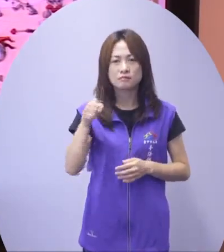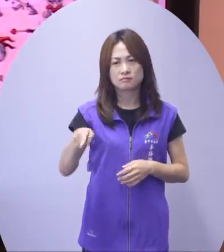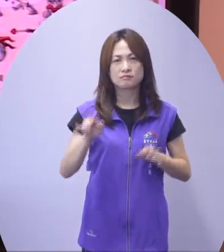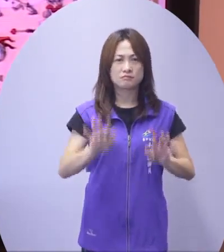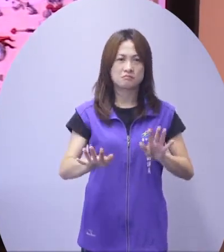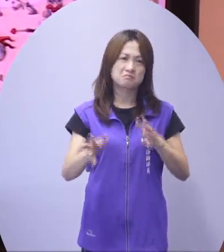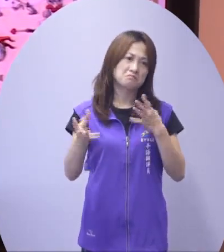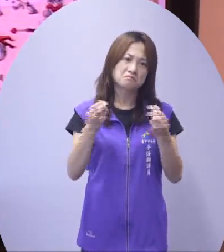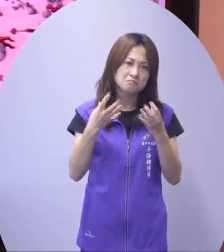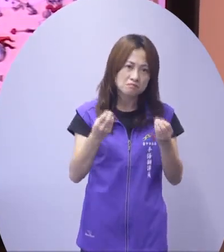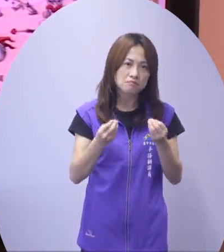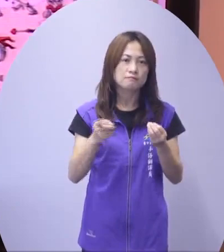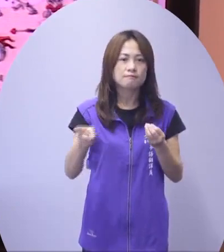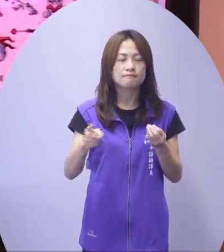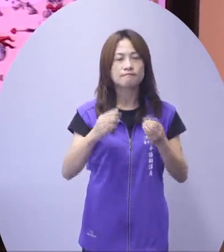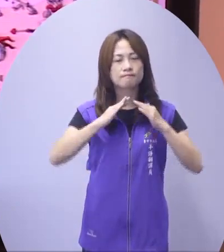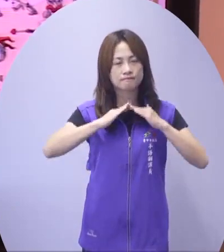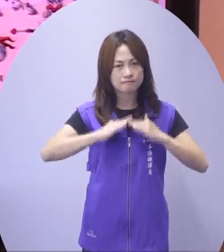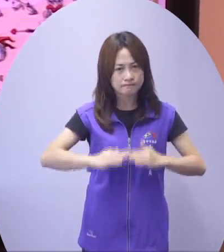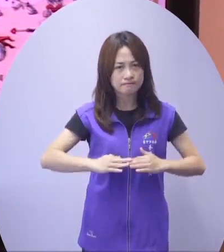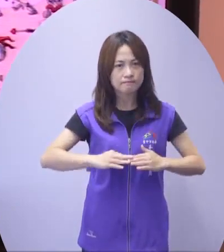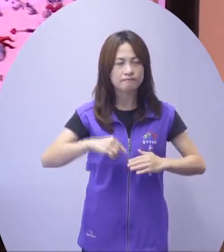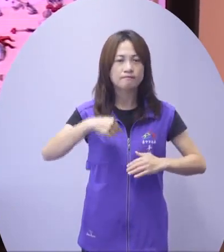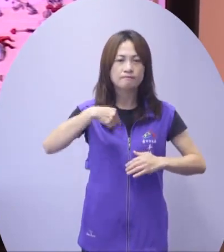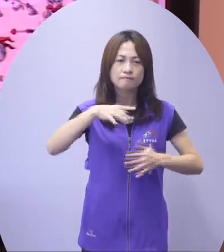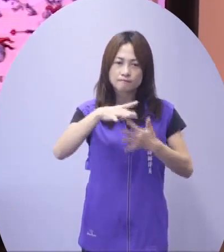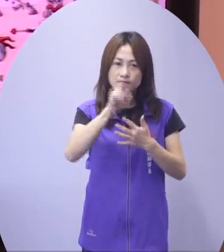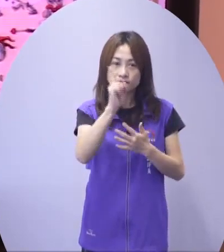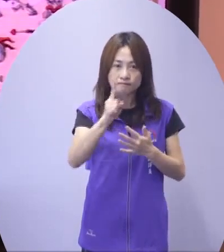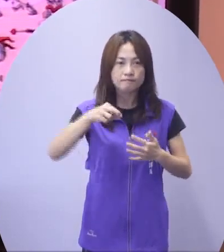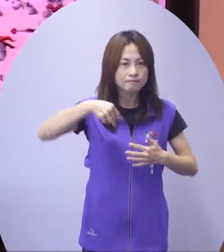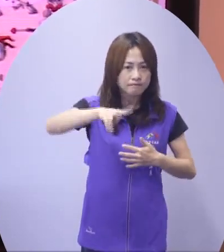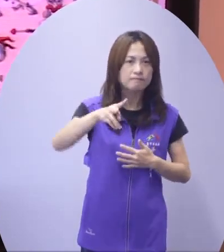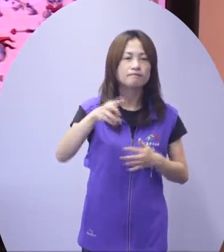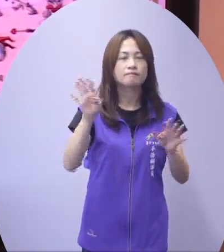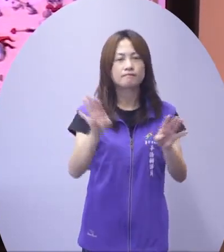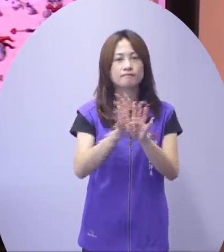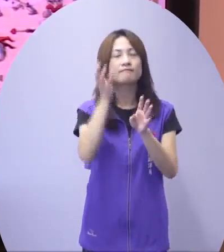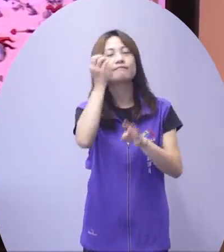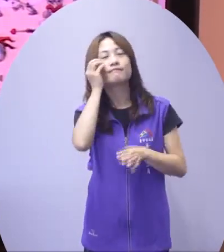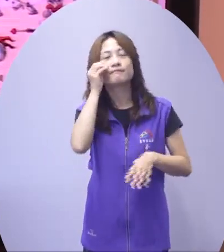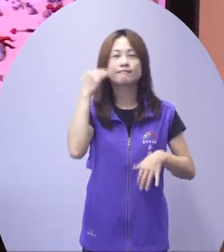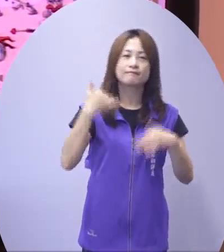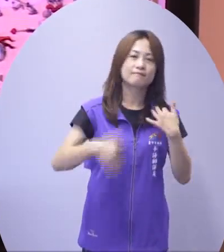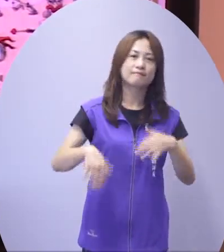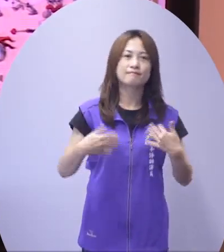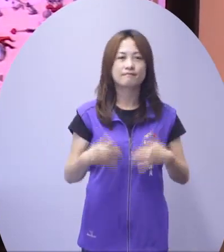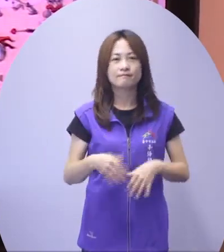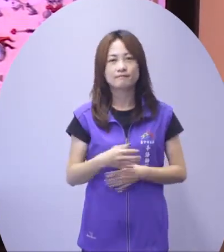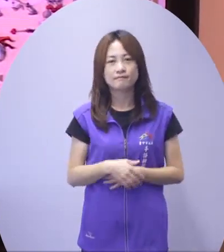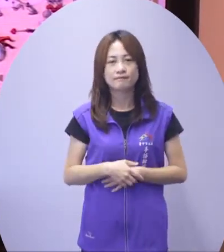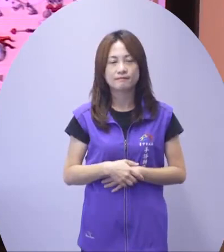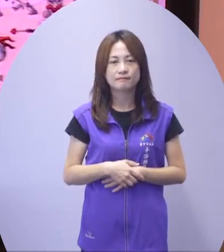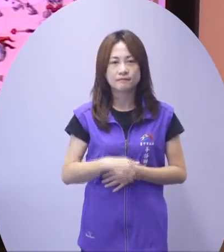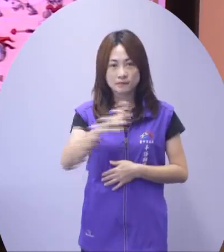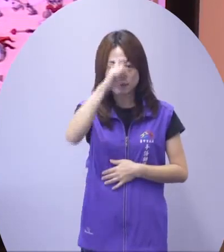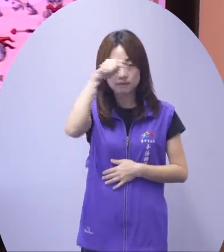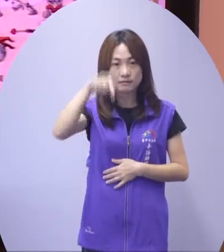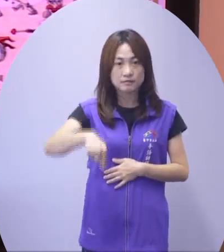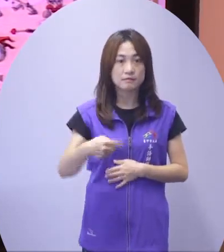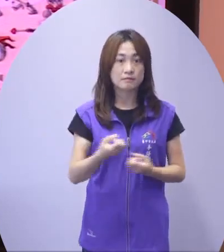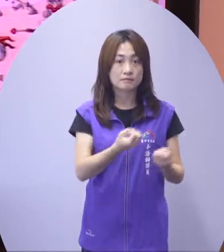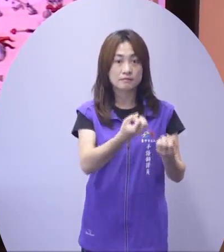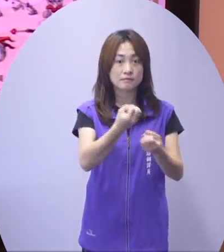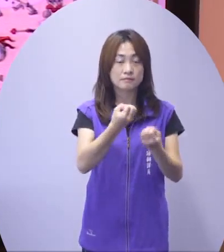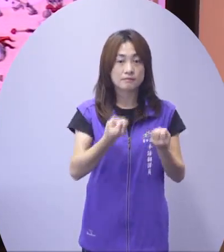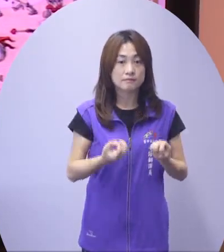路哈，那么你就尽兴的去享受整个体验。这个也是我们希望透过我们的花坛节带给市民，